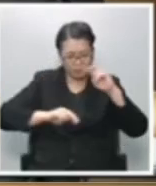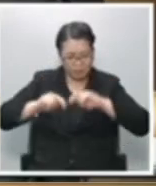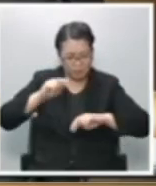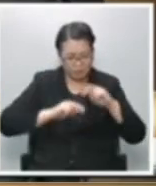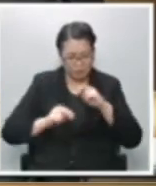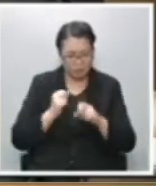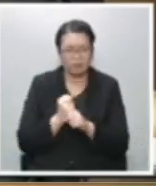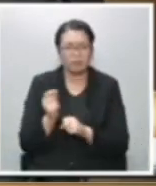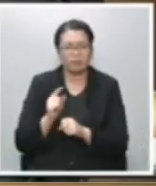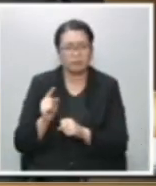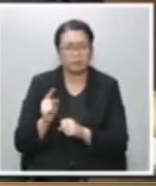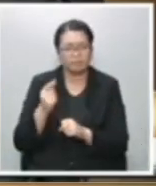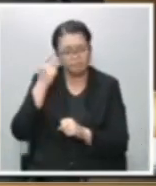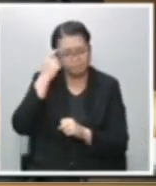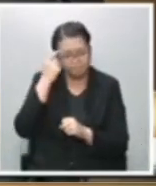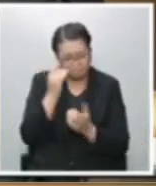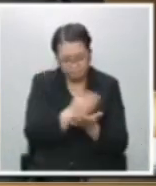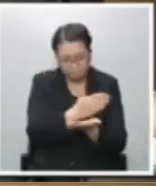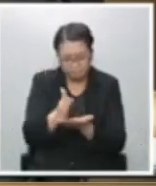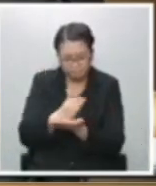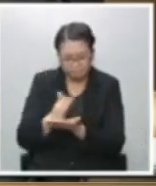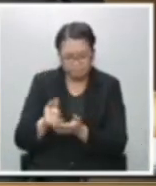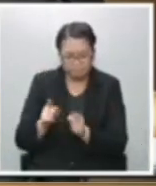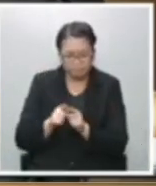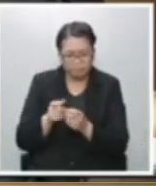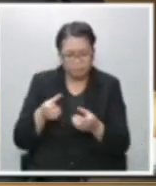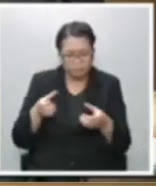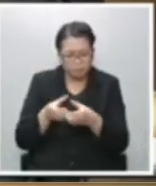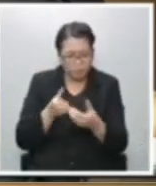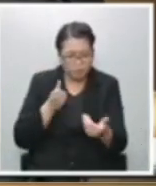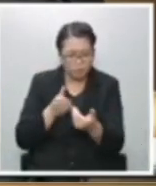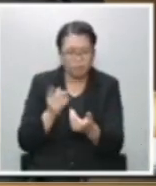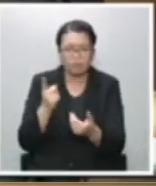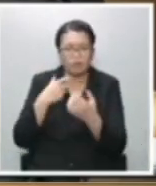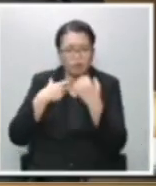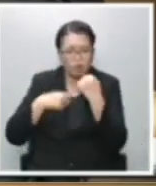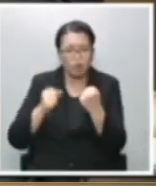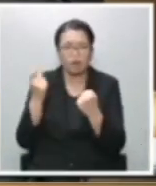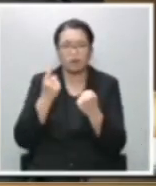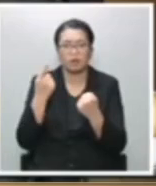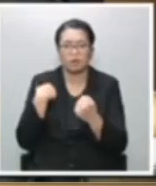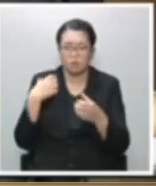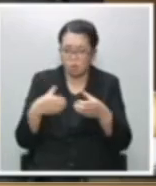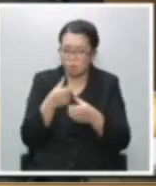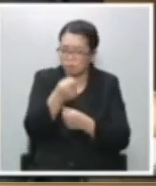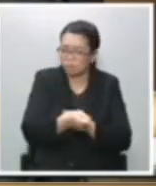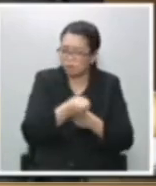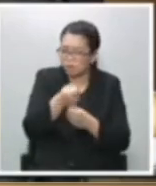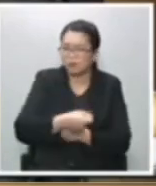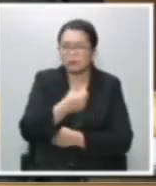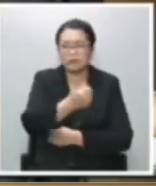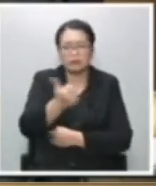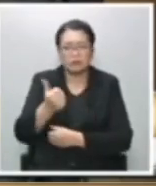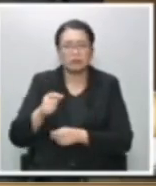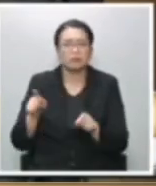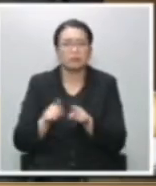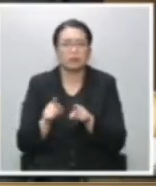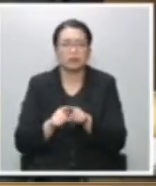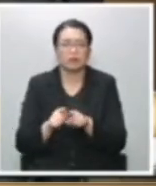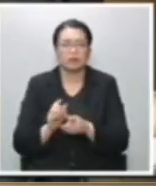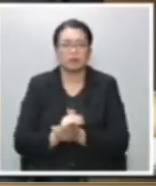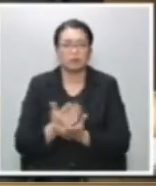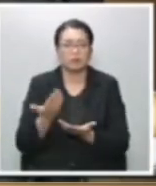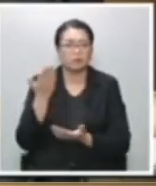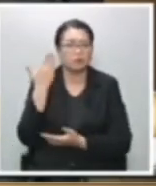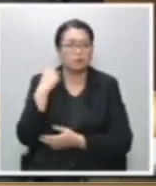แล้วก็ไม่ใช่การช่วยอ้อยเพียงอย่างเดียวเกือบทุกพืชตอนที่เรามีน้ำ